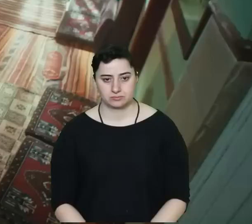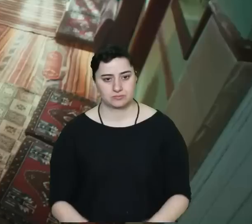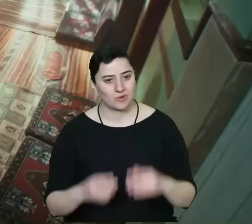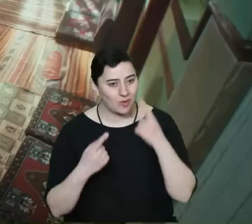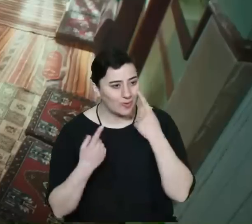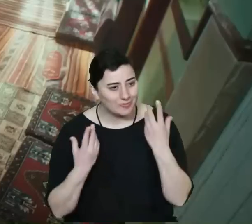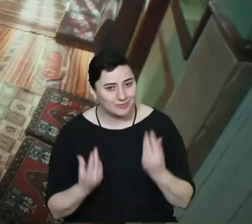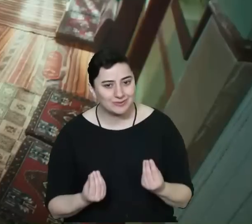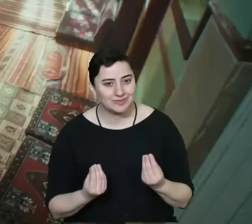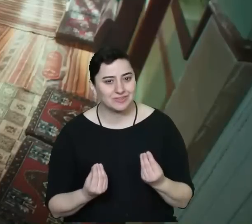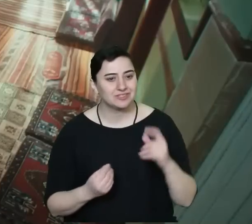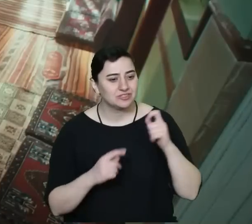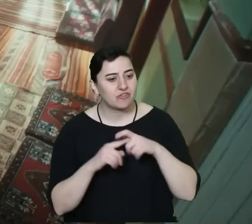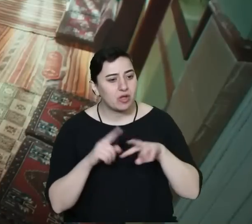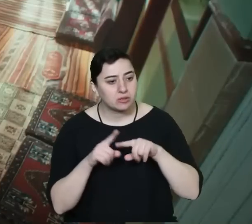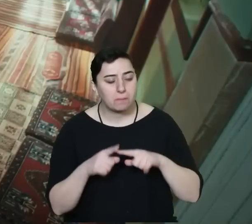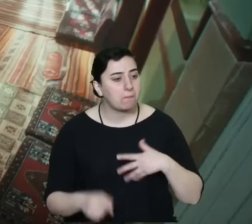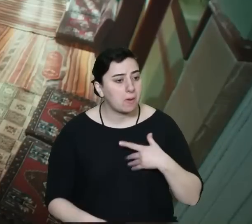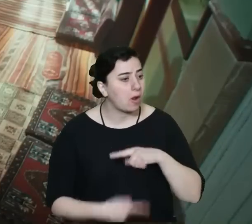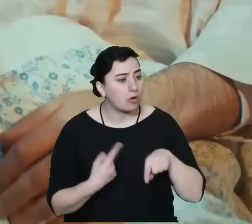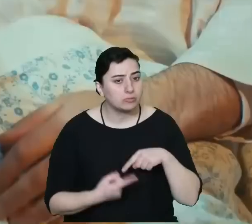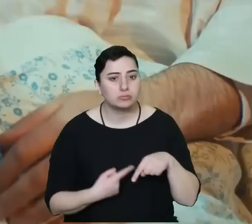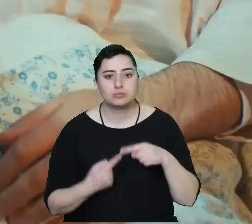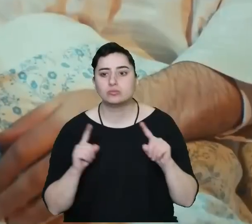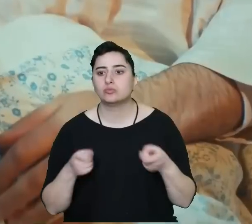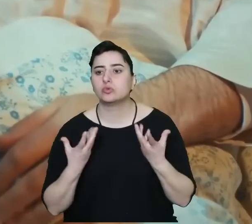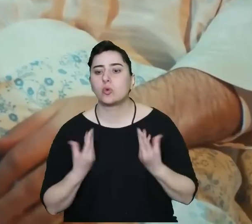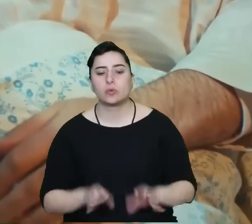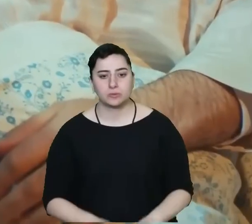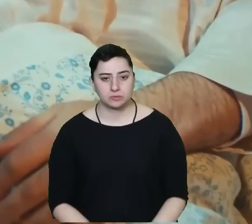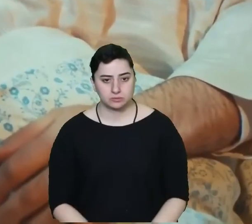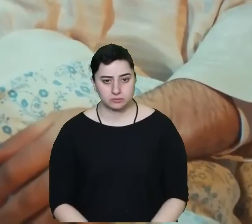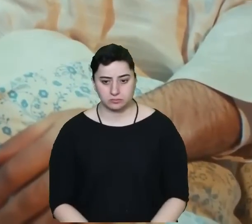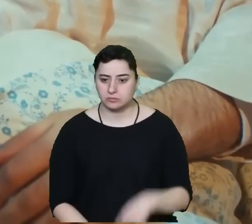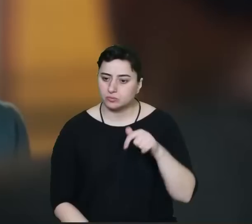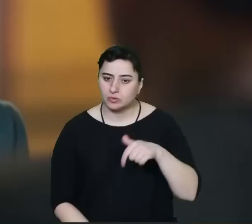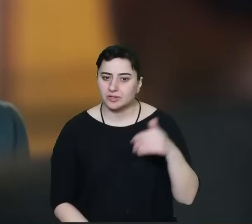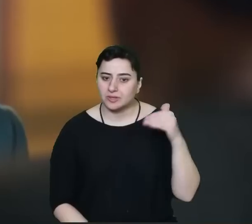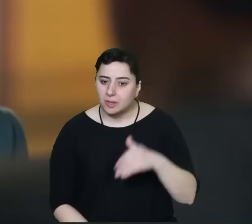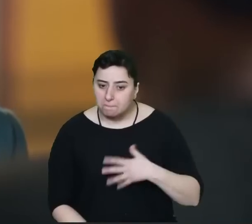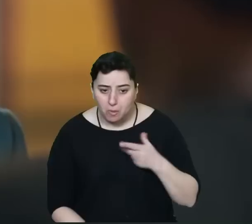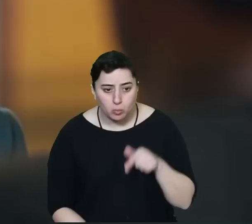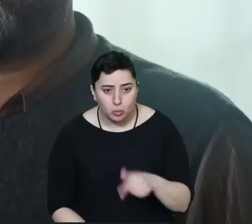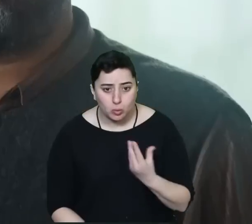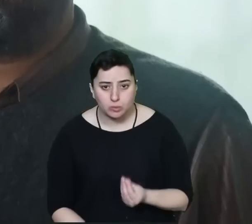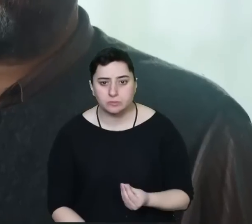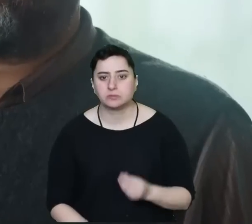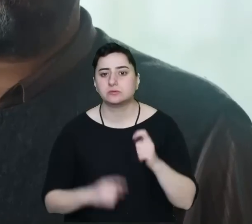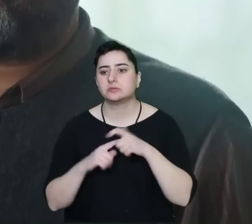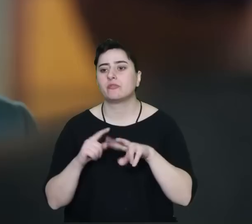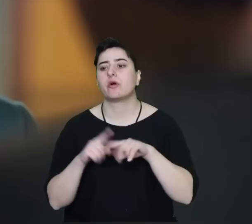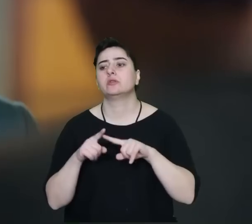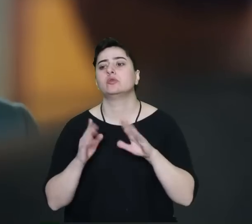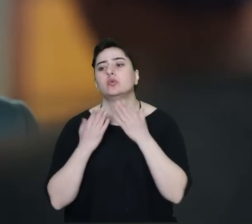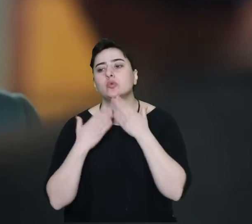Ya. Cevat'a baktım. Onca yerde aradım. Hiçbir yerde bulamadım. Belki buraya gelmiştir diye sormaya geldim. Cevat